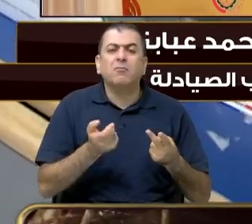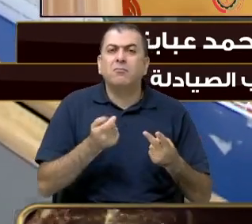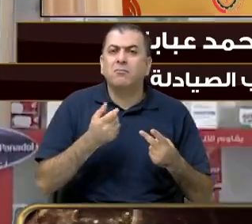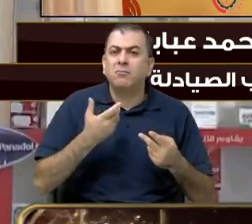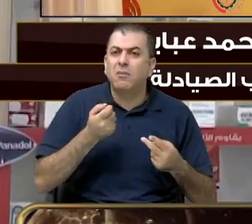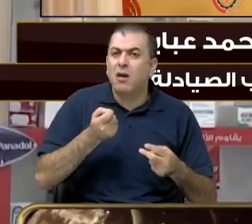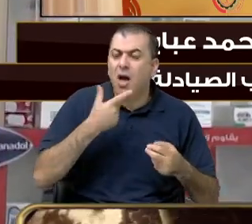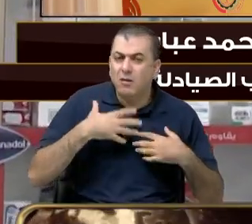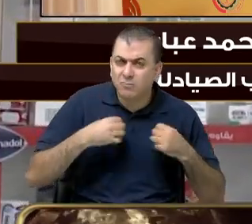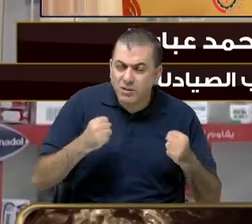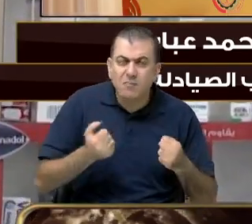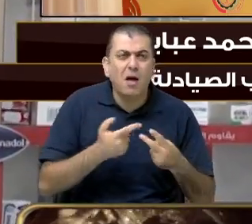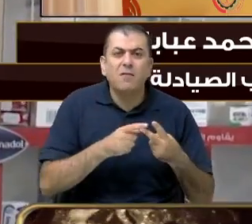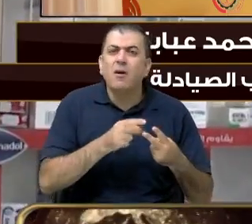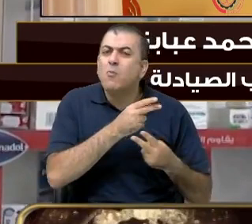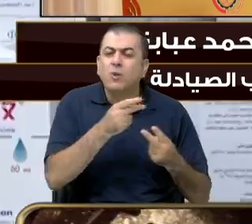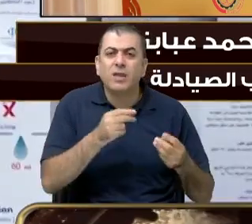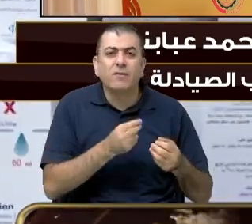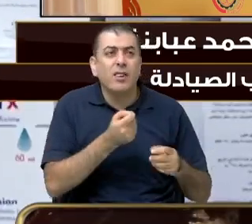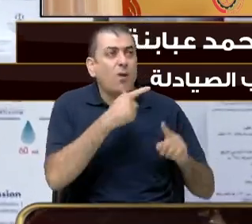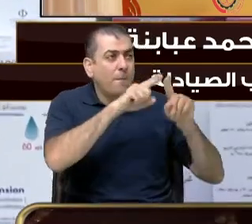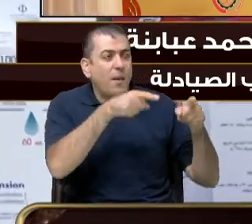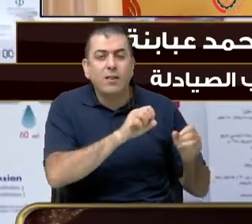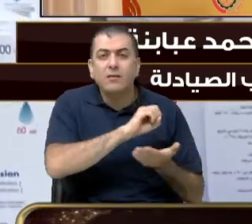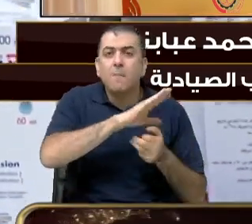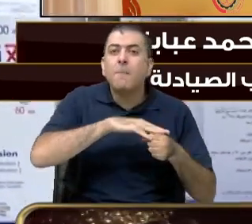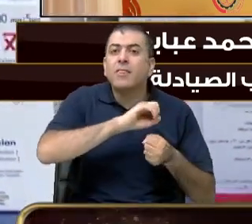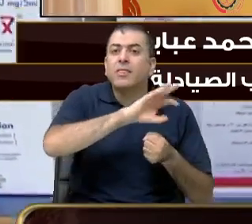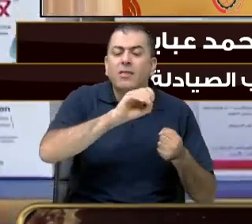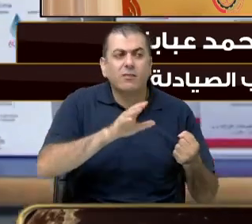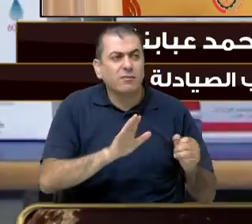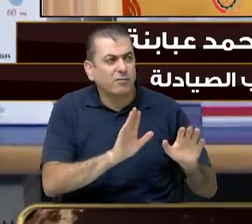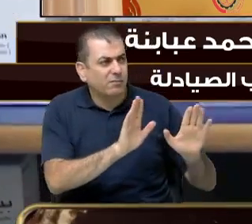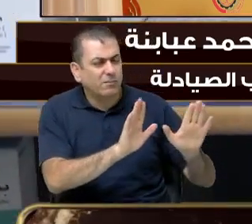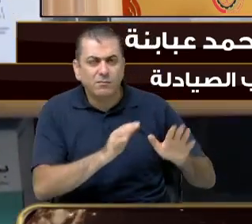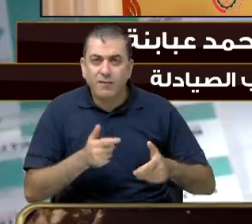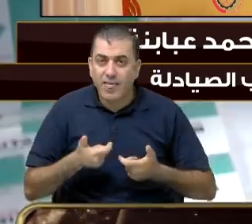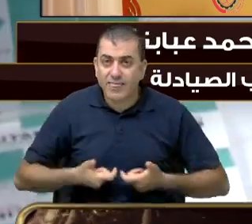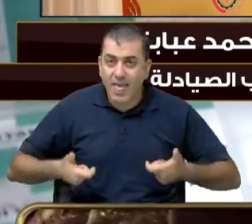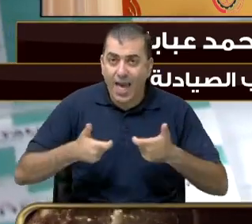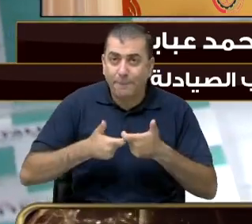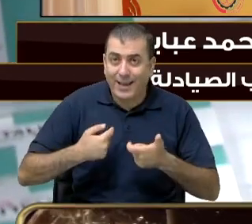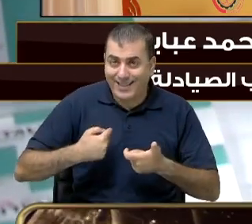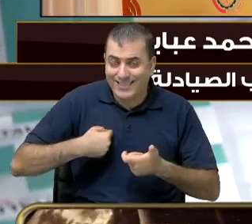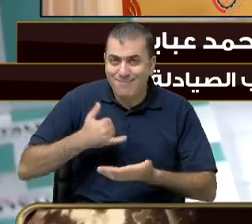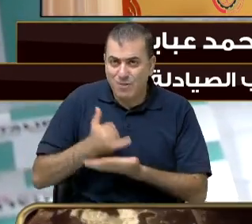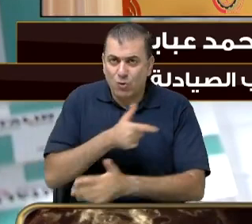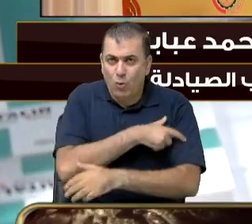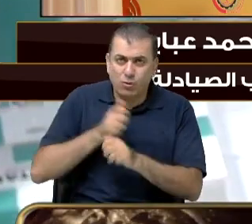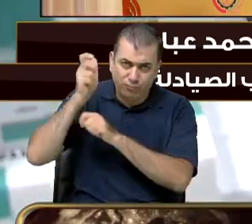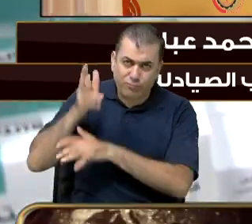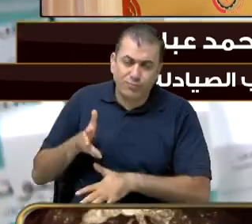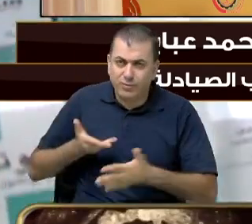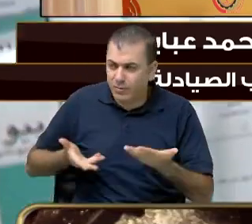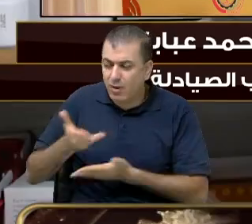من الصيدليات إلى المواطن. إحنا في مجلس نقابة الصيادلة كافة التشريعات